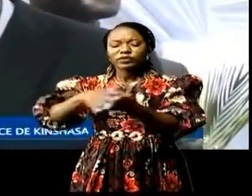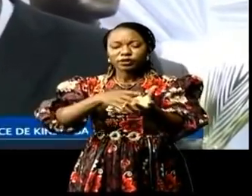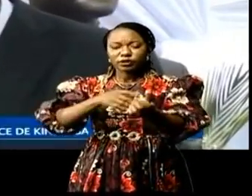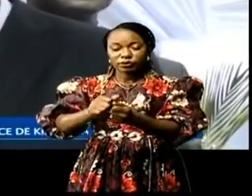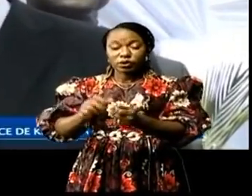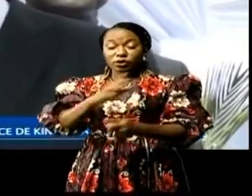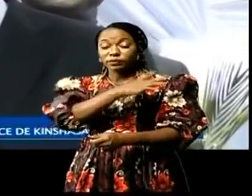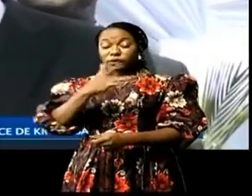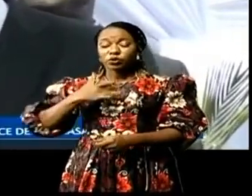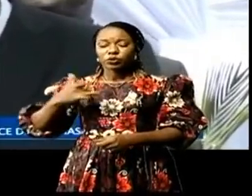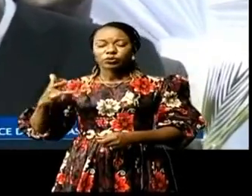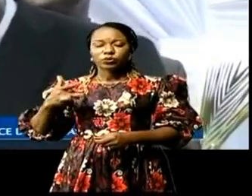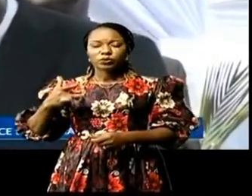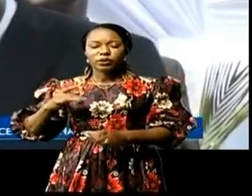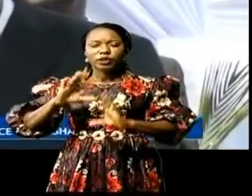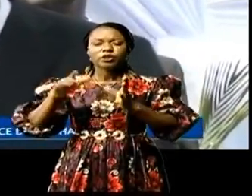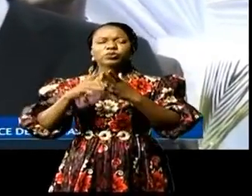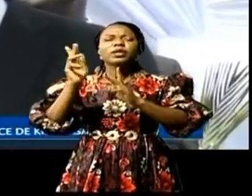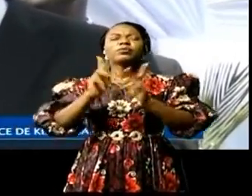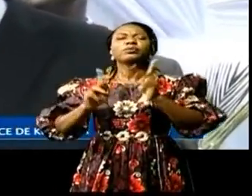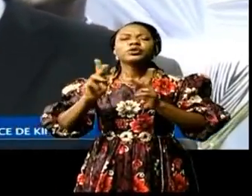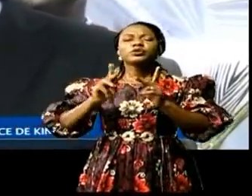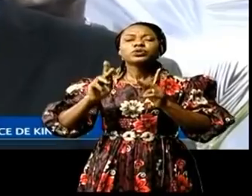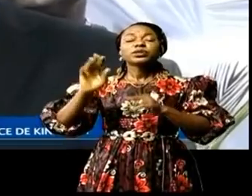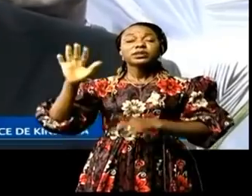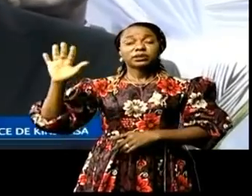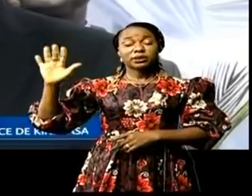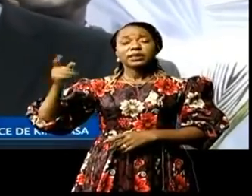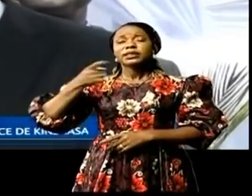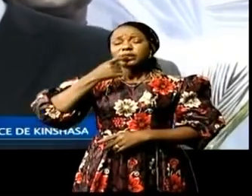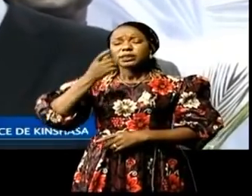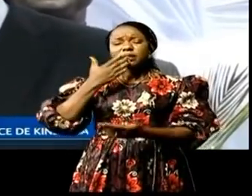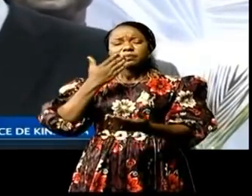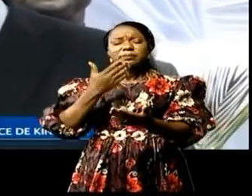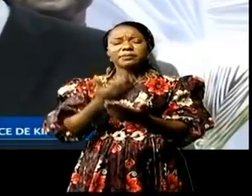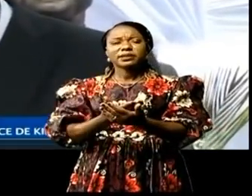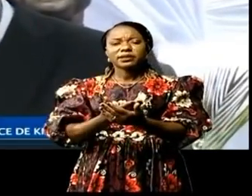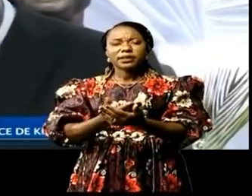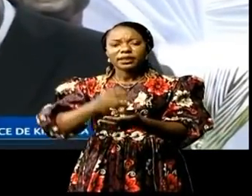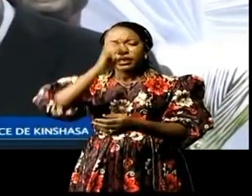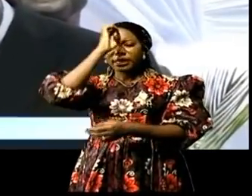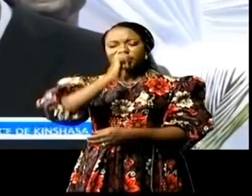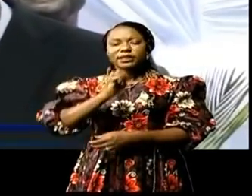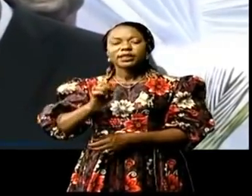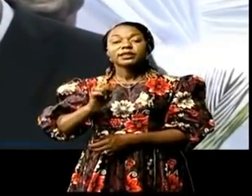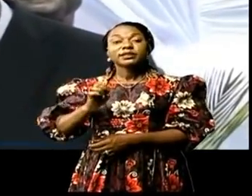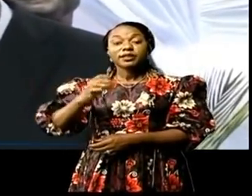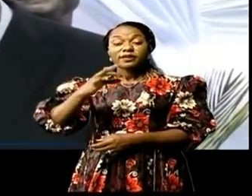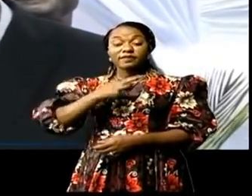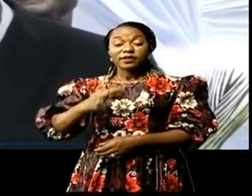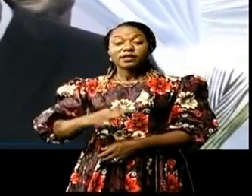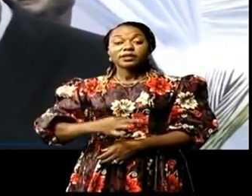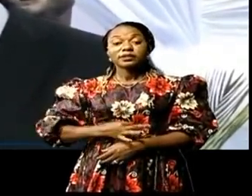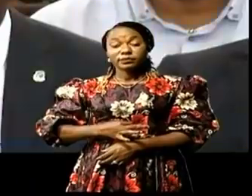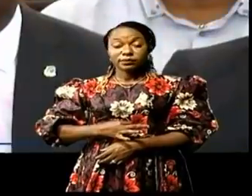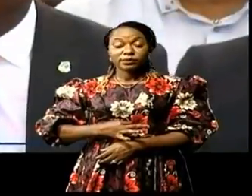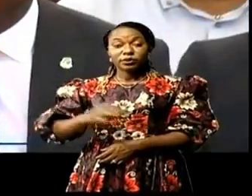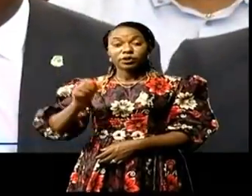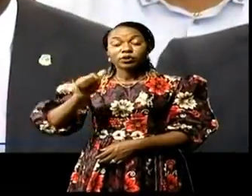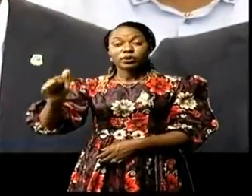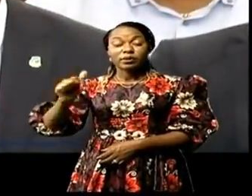Kinshasa, je tiens à remercier particulièrement Son Excellence Monsieur Félix Antoine Tshisekedi